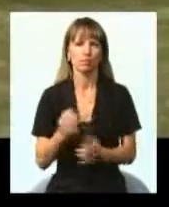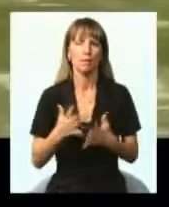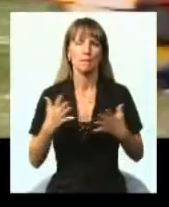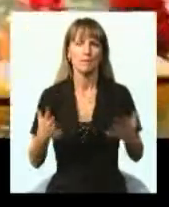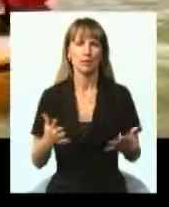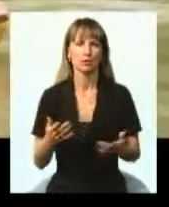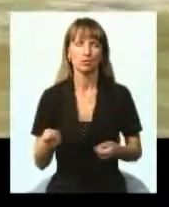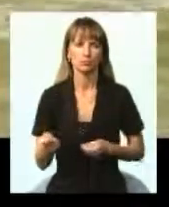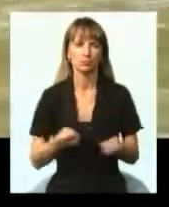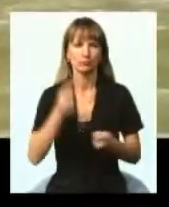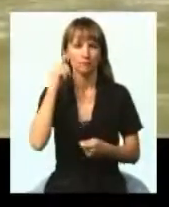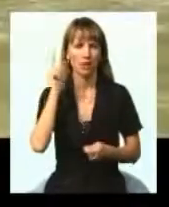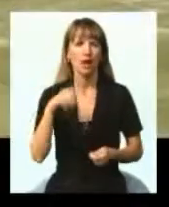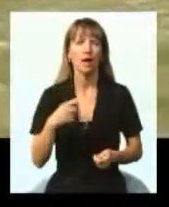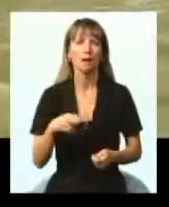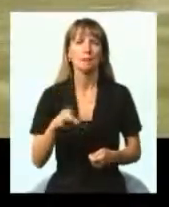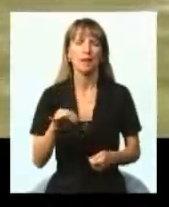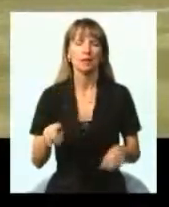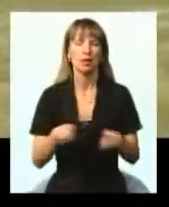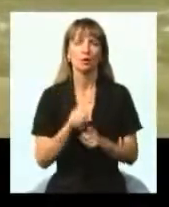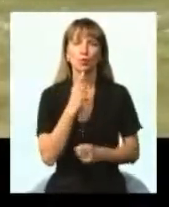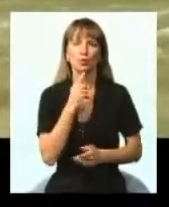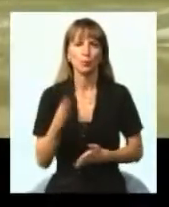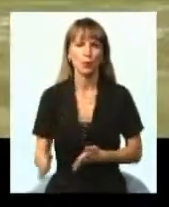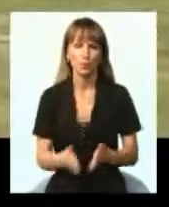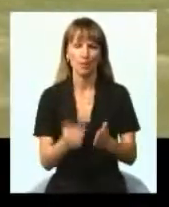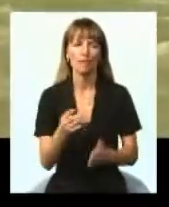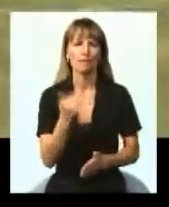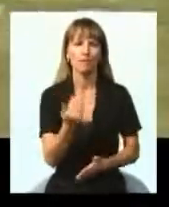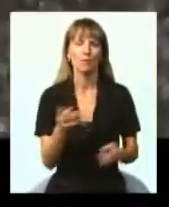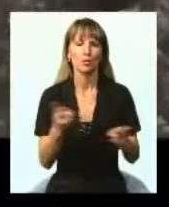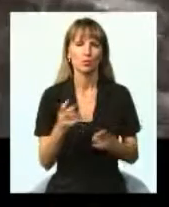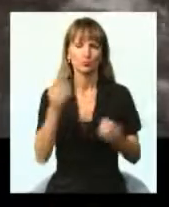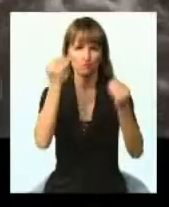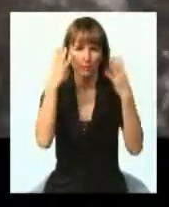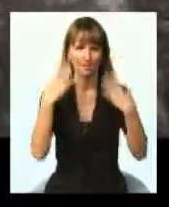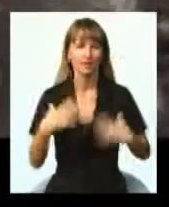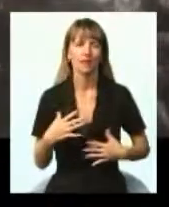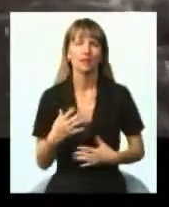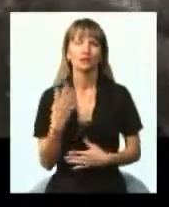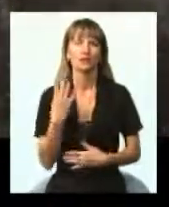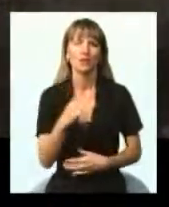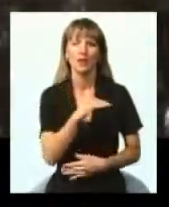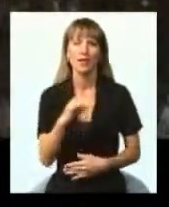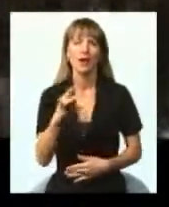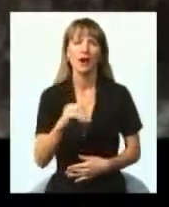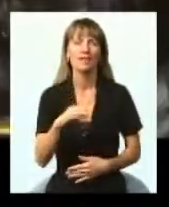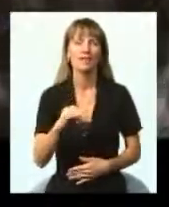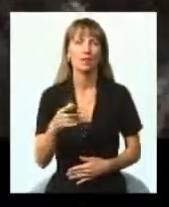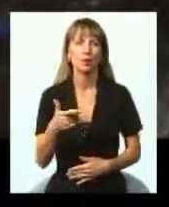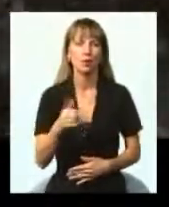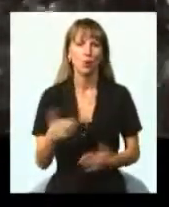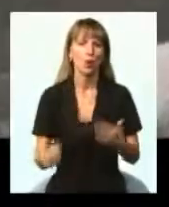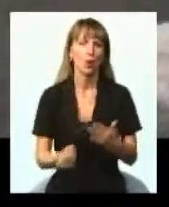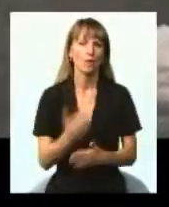при керуванні рафтом. Хоча при такому непростому маршруті вам доведеться попітніти. Четвертий рівень в рафтингу новачкам